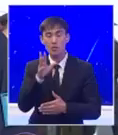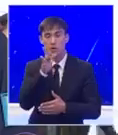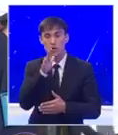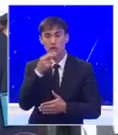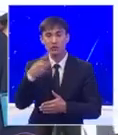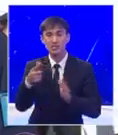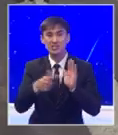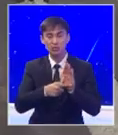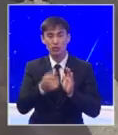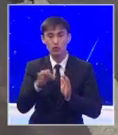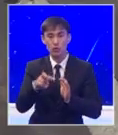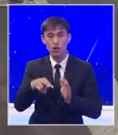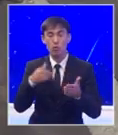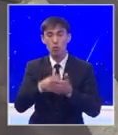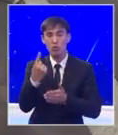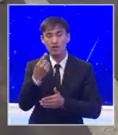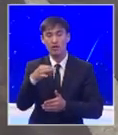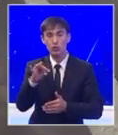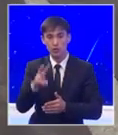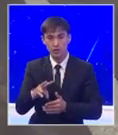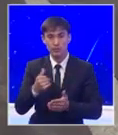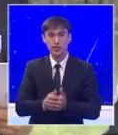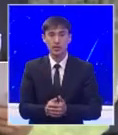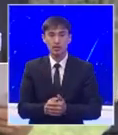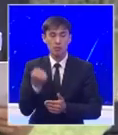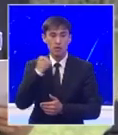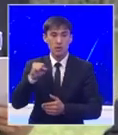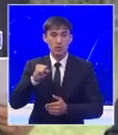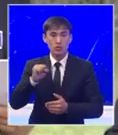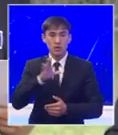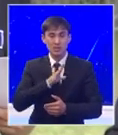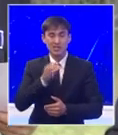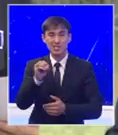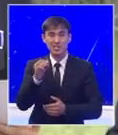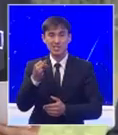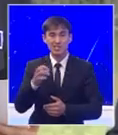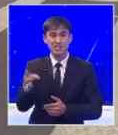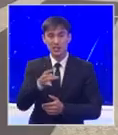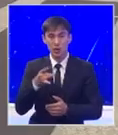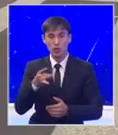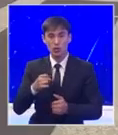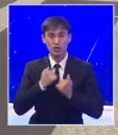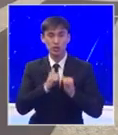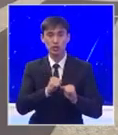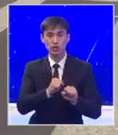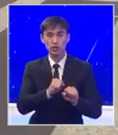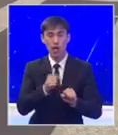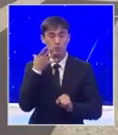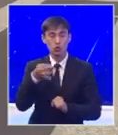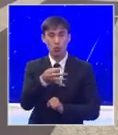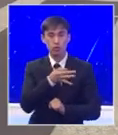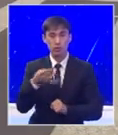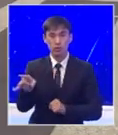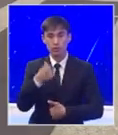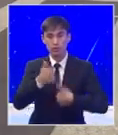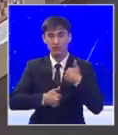по 1 июля. По результатам соревнований победу одержала команда из Искельдинского района. Но честь Алматинской области на